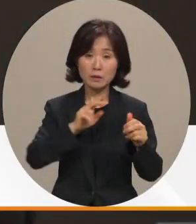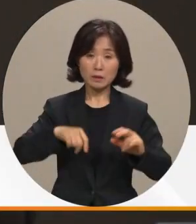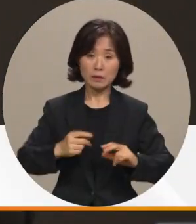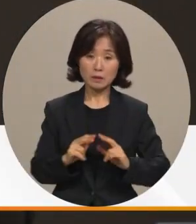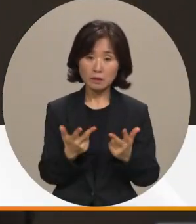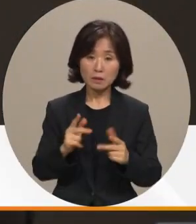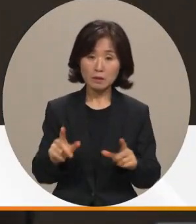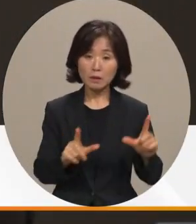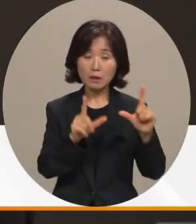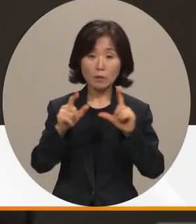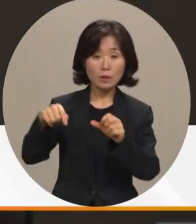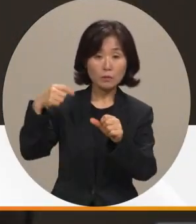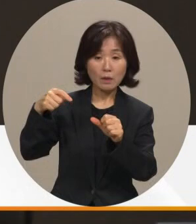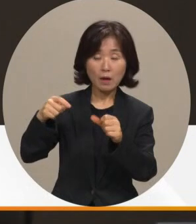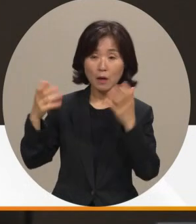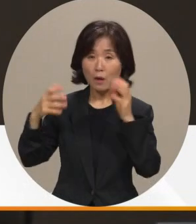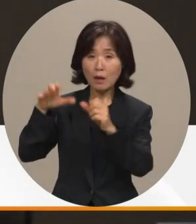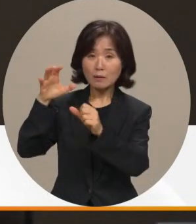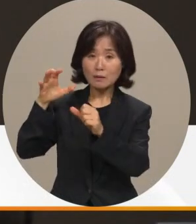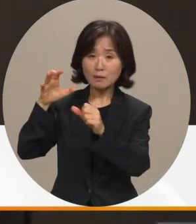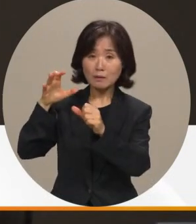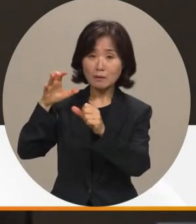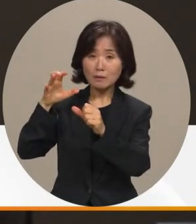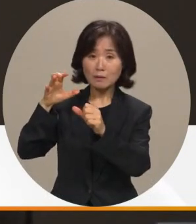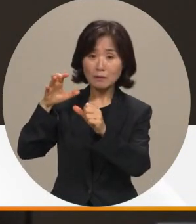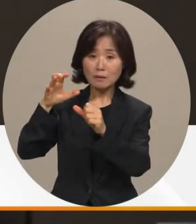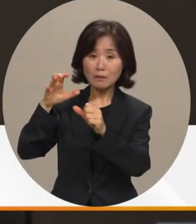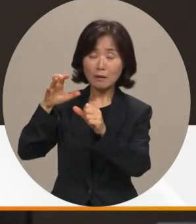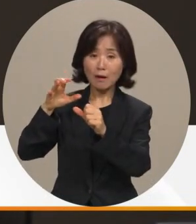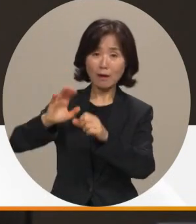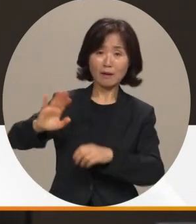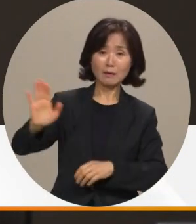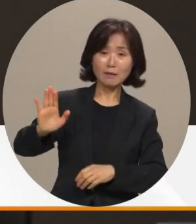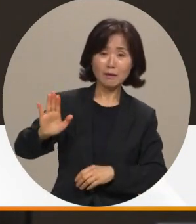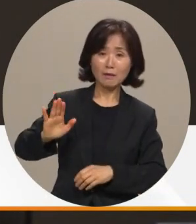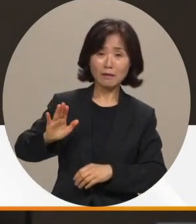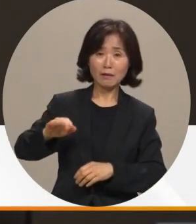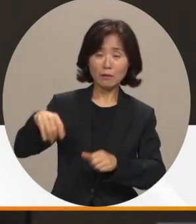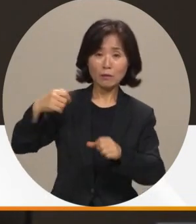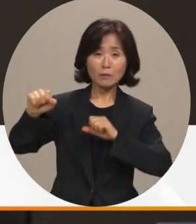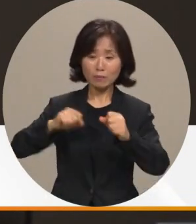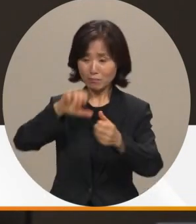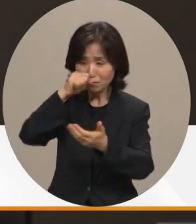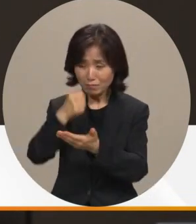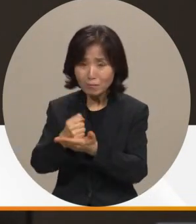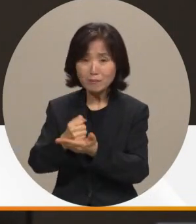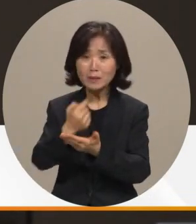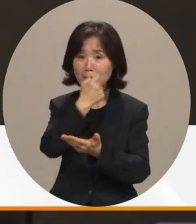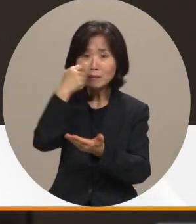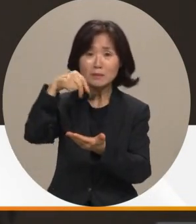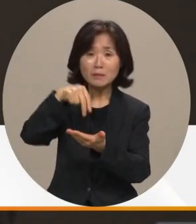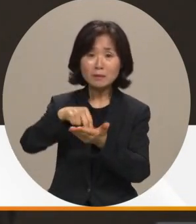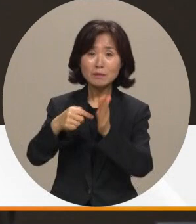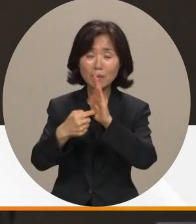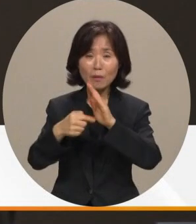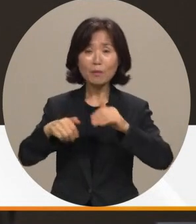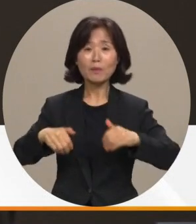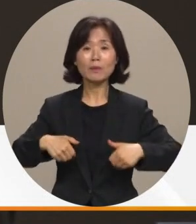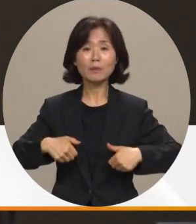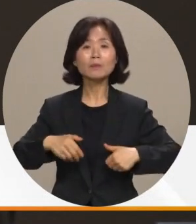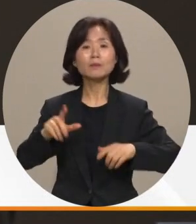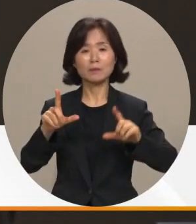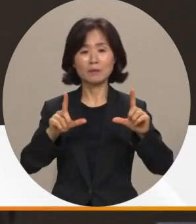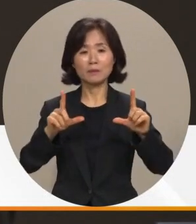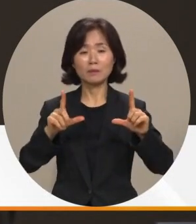생활지도가 아동학대 해당하지 않는 정당한 교육 활동이라는 것을 입증해야 하는 상황입니다 원에